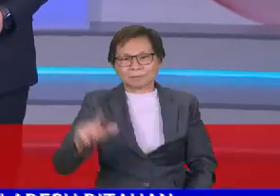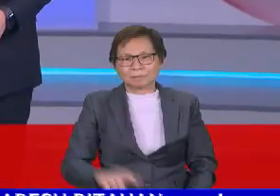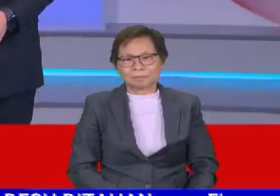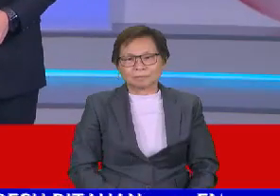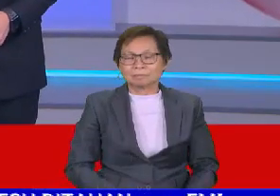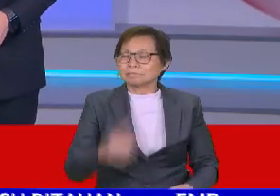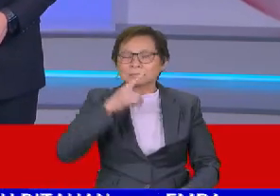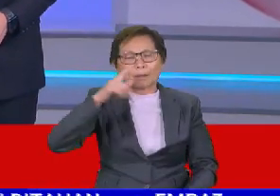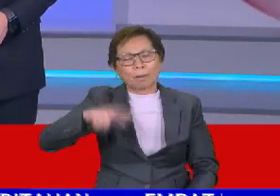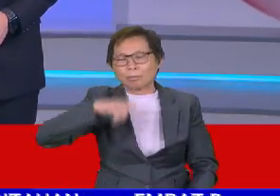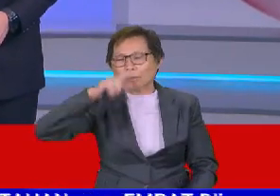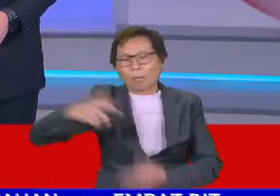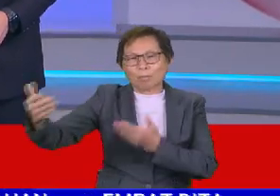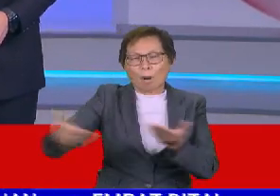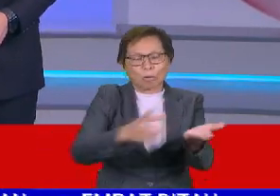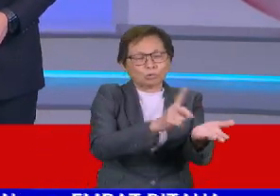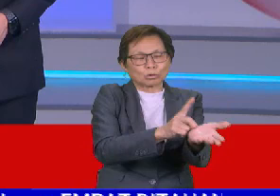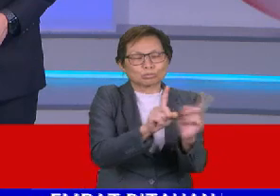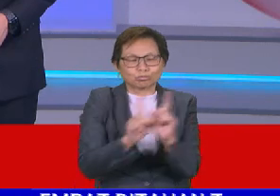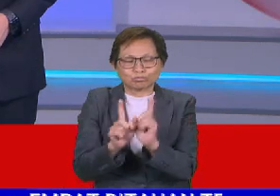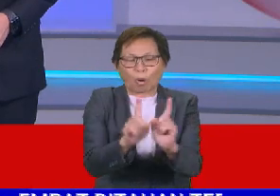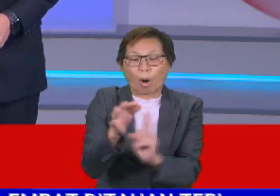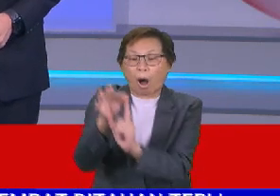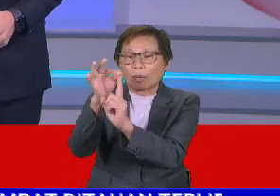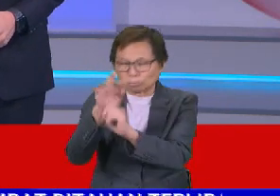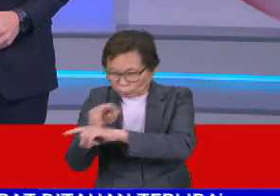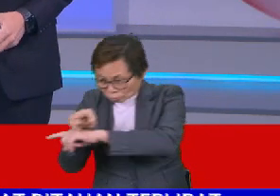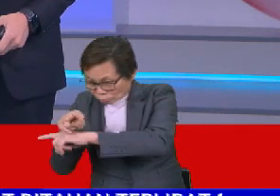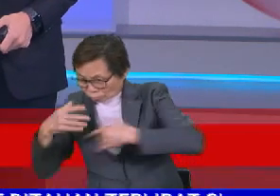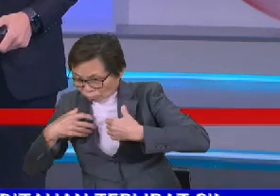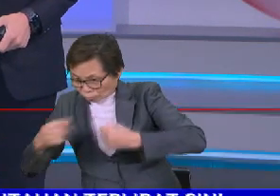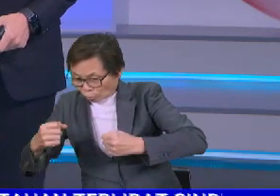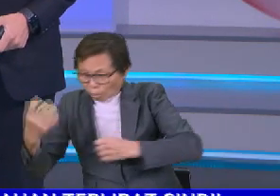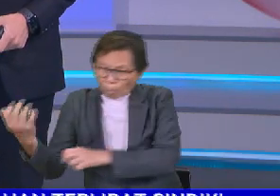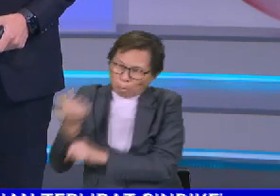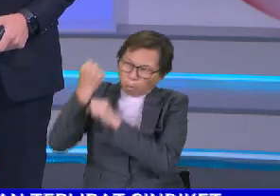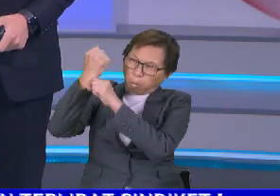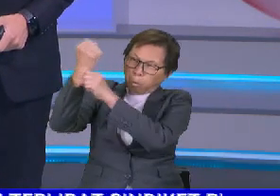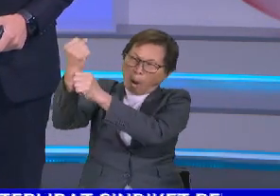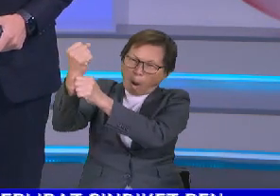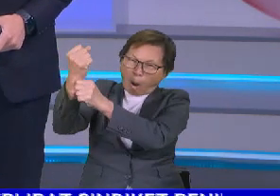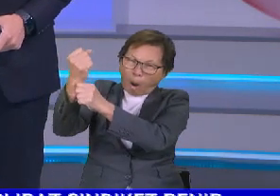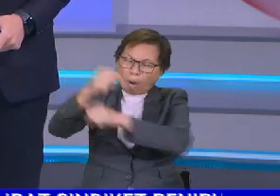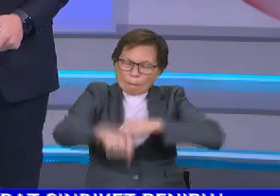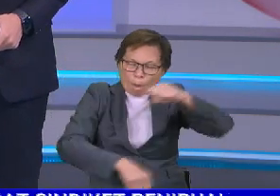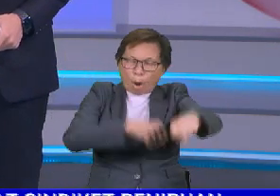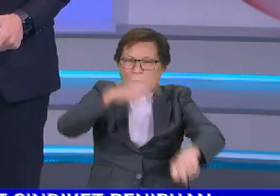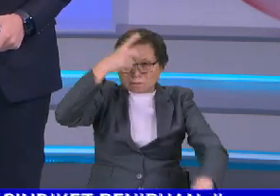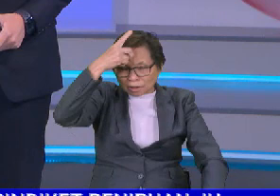tiada keperluan untuk membawa Doktor pengiring khas memantau tahap kesehatan jago berbagi negara